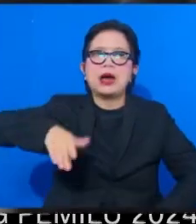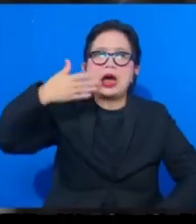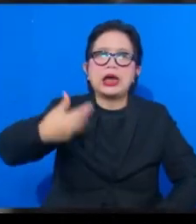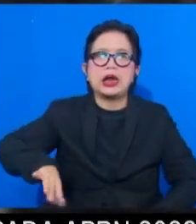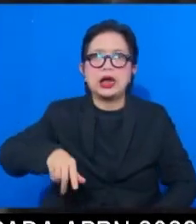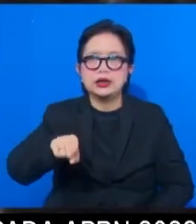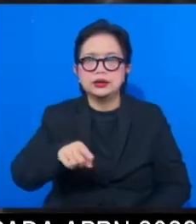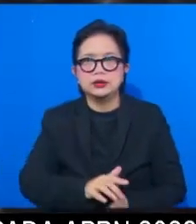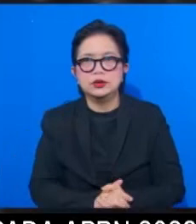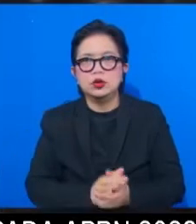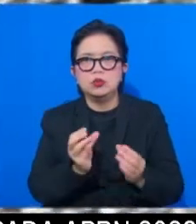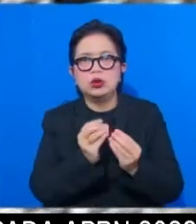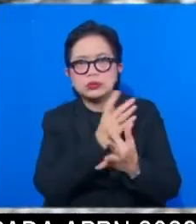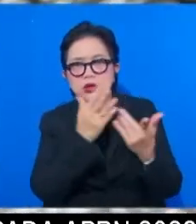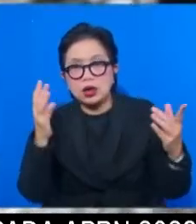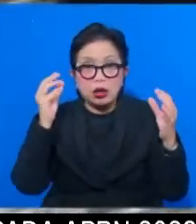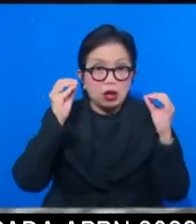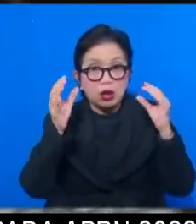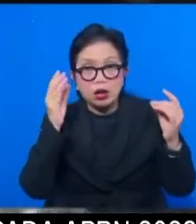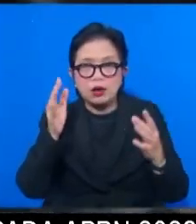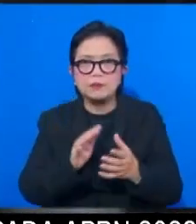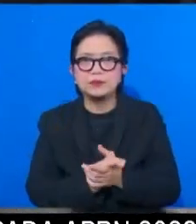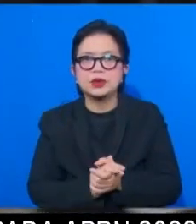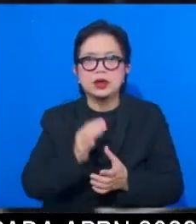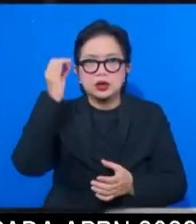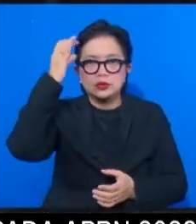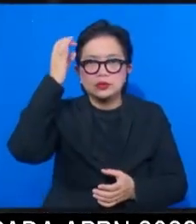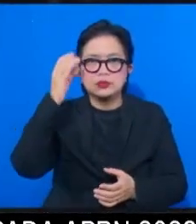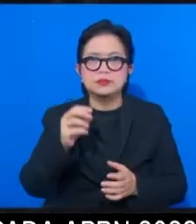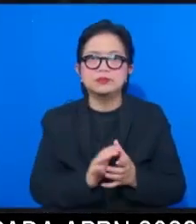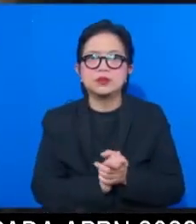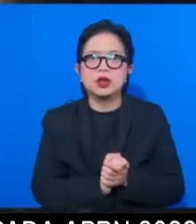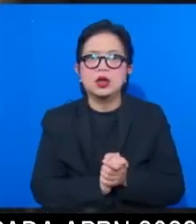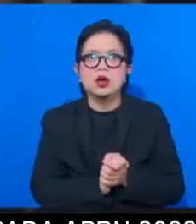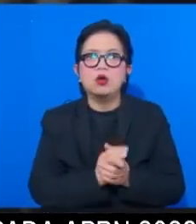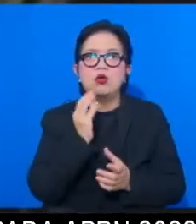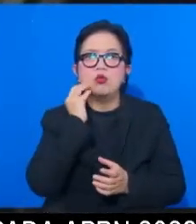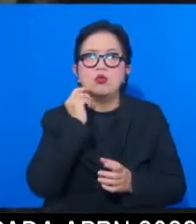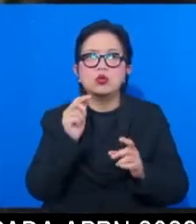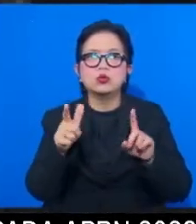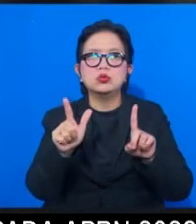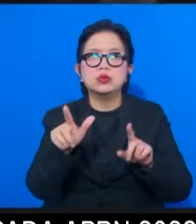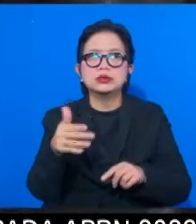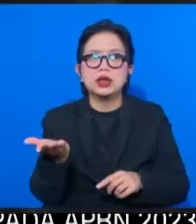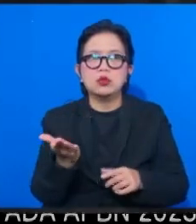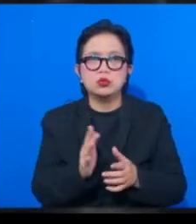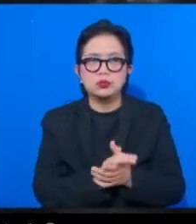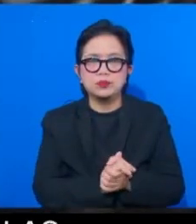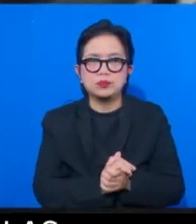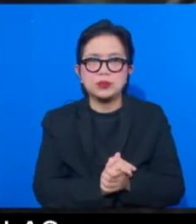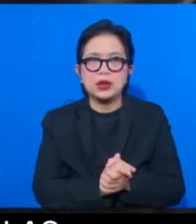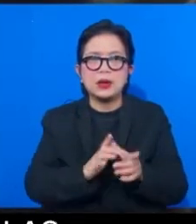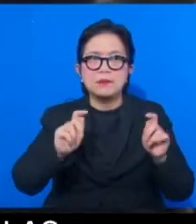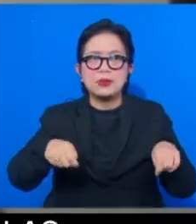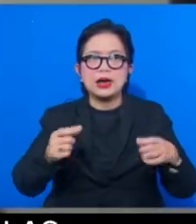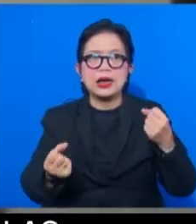Kejadian ini pun heboh. Selain pengendara berinisial MS masih berusia 17 tahun dan mengendarai mobil milik negara,